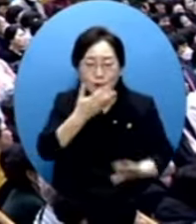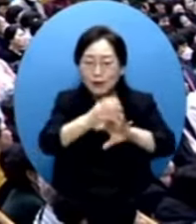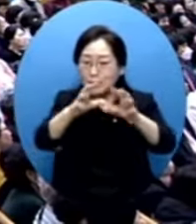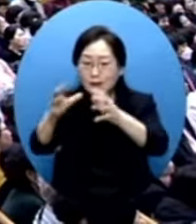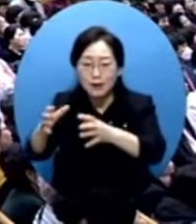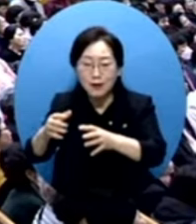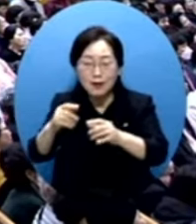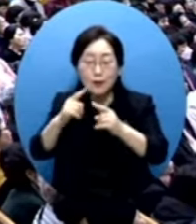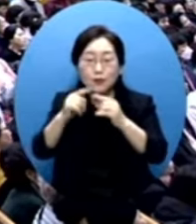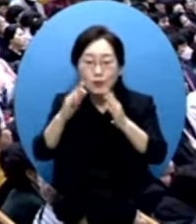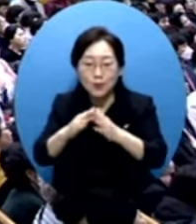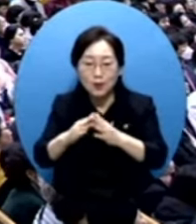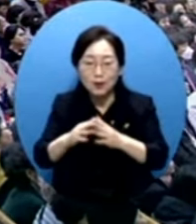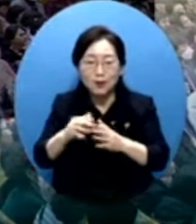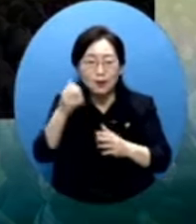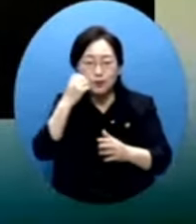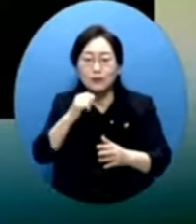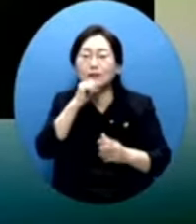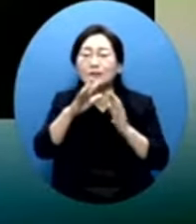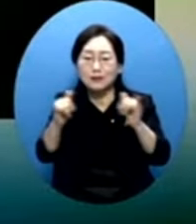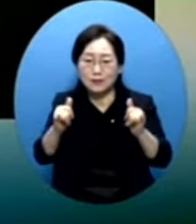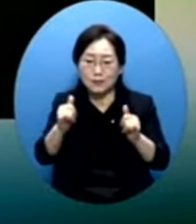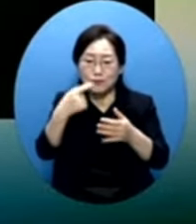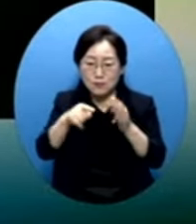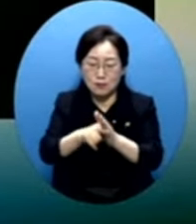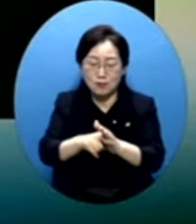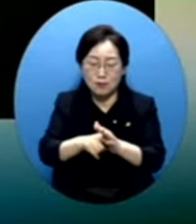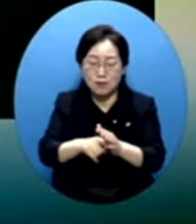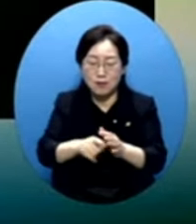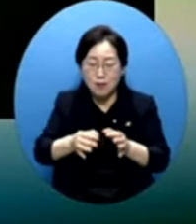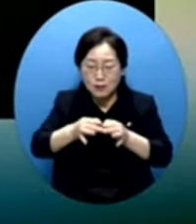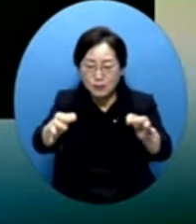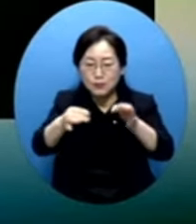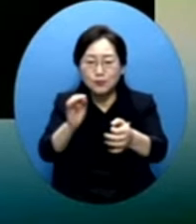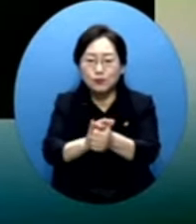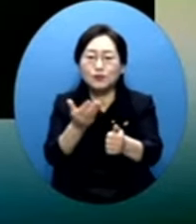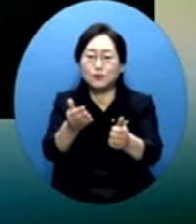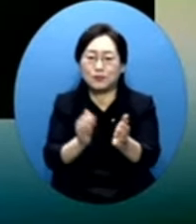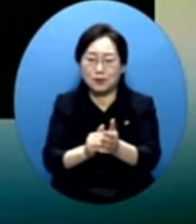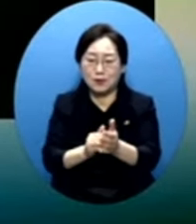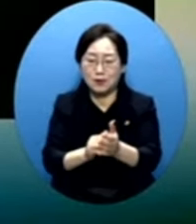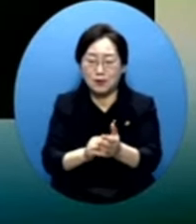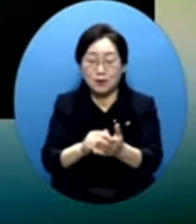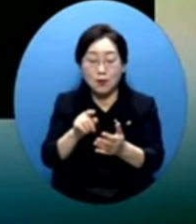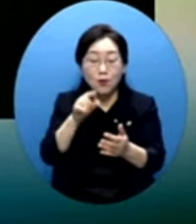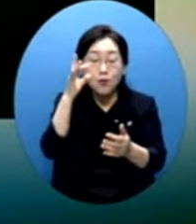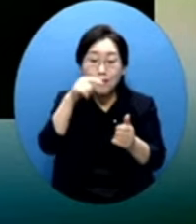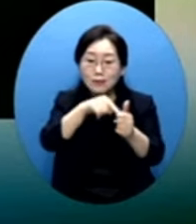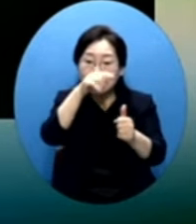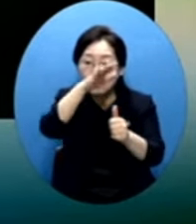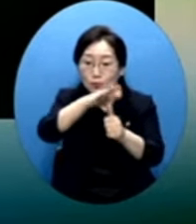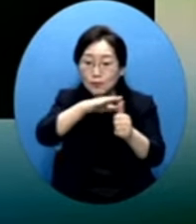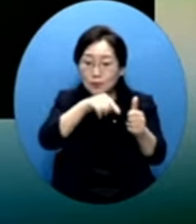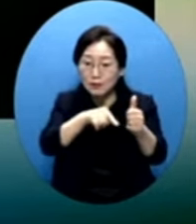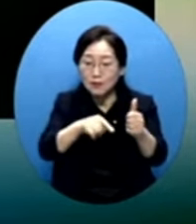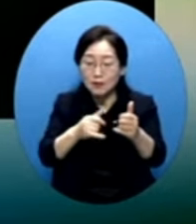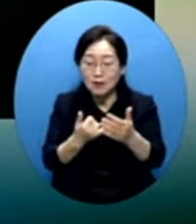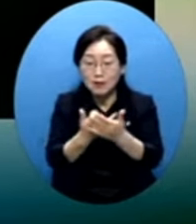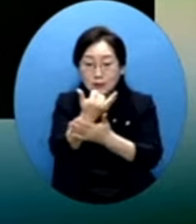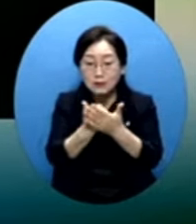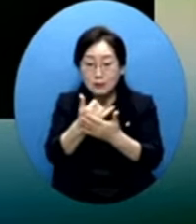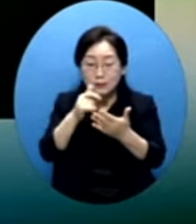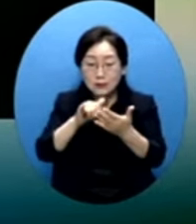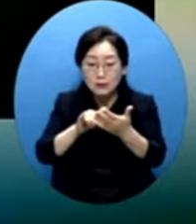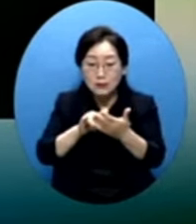위해서 그 받은 축복을 열심히 나누었습니다 소년 과장으로 맨손 들고 했지만 하나님 앞에 믿음으로 바로서게